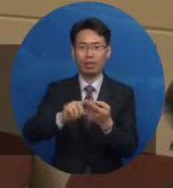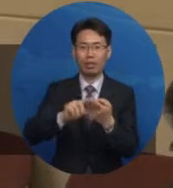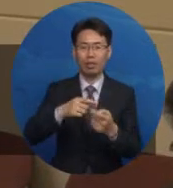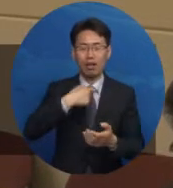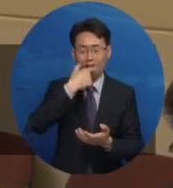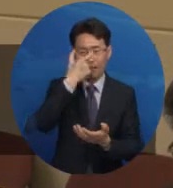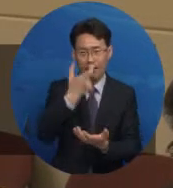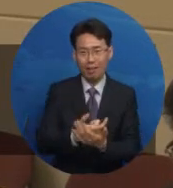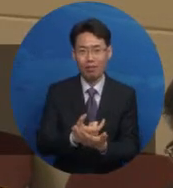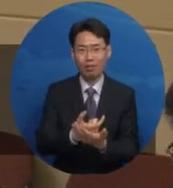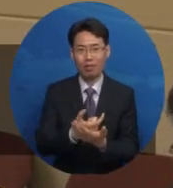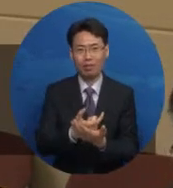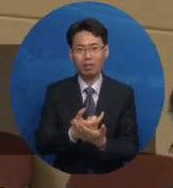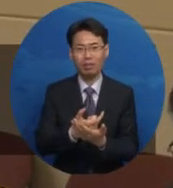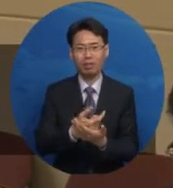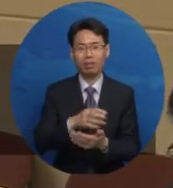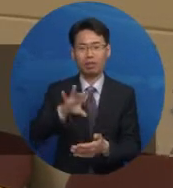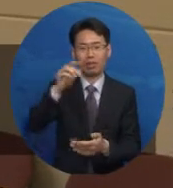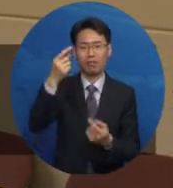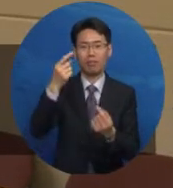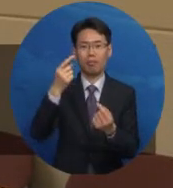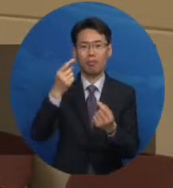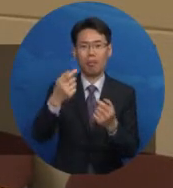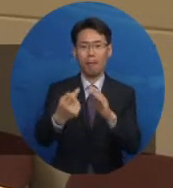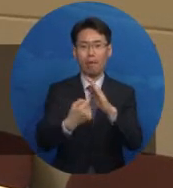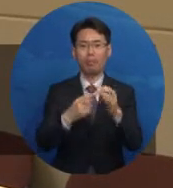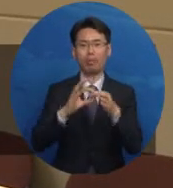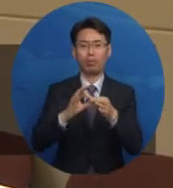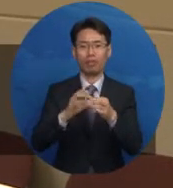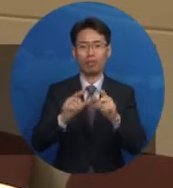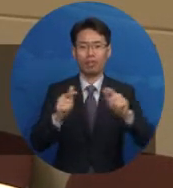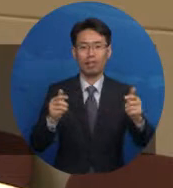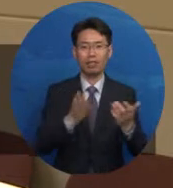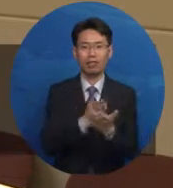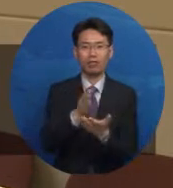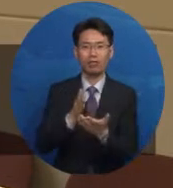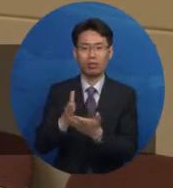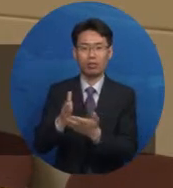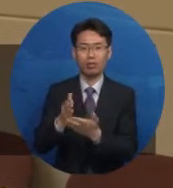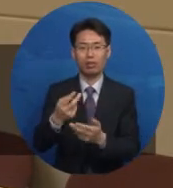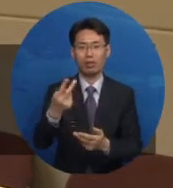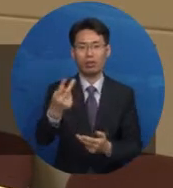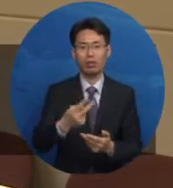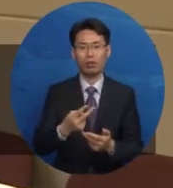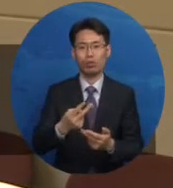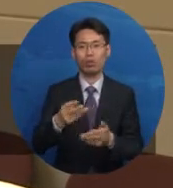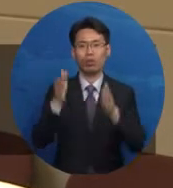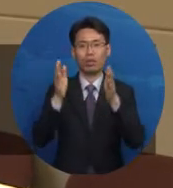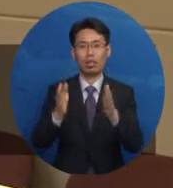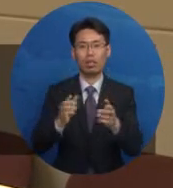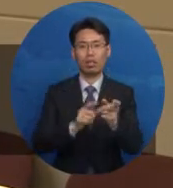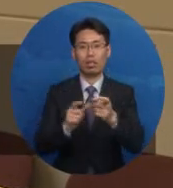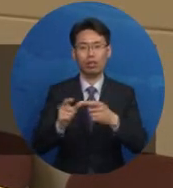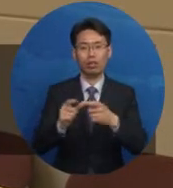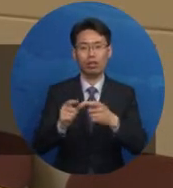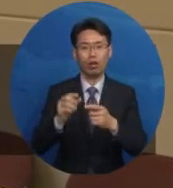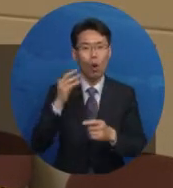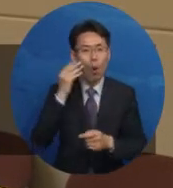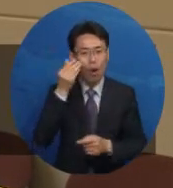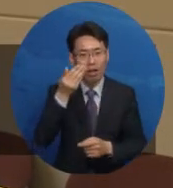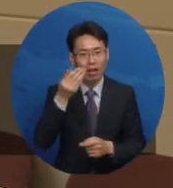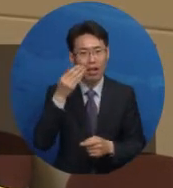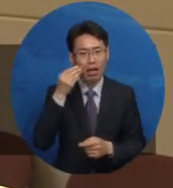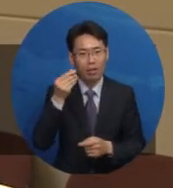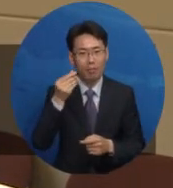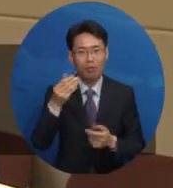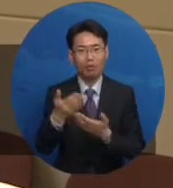металлургический комбинат, который располагается на территории города Паханга. Сегодня мы приехали с